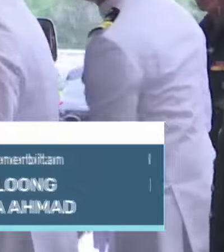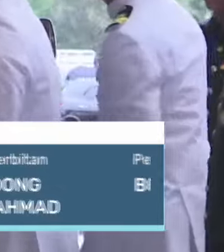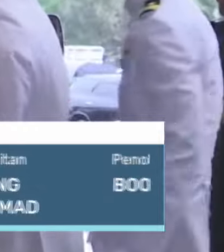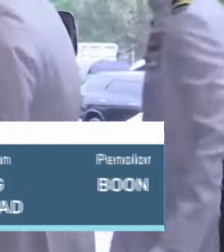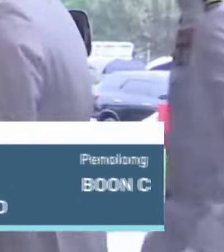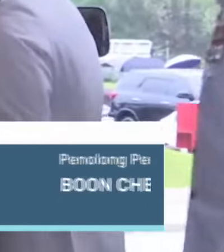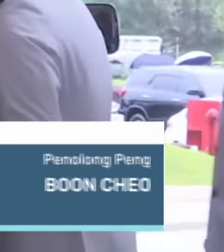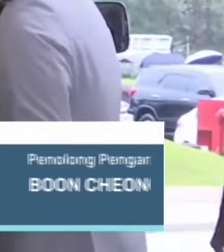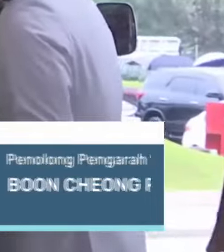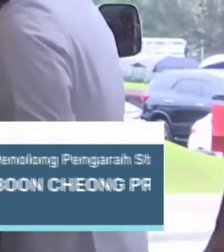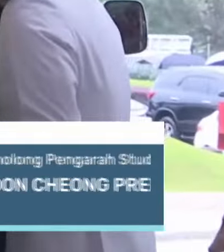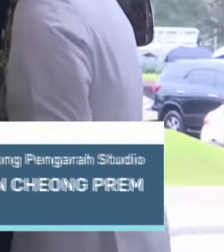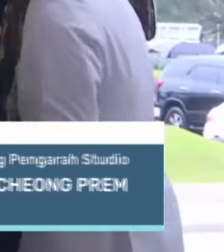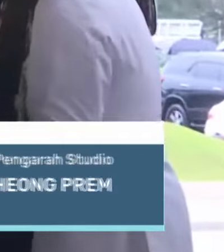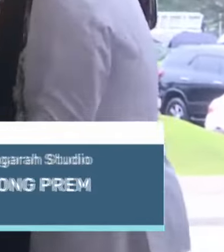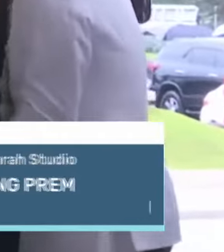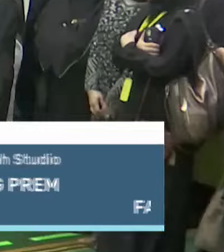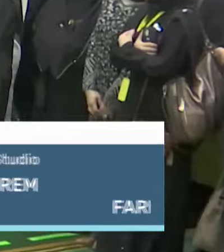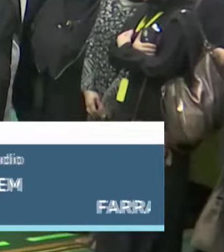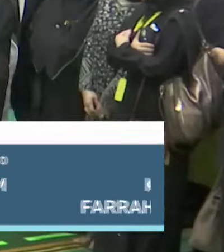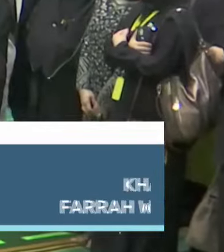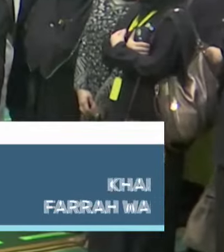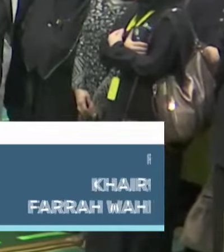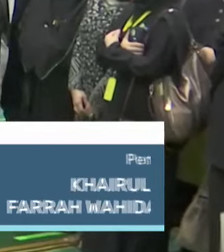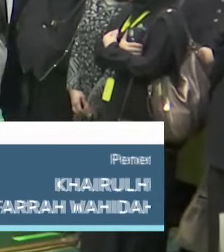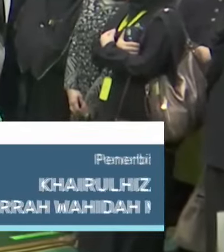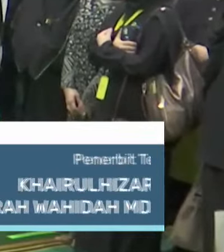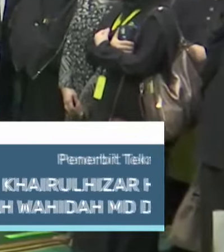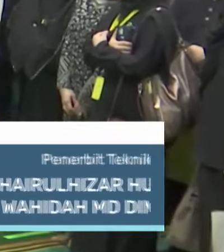المستقيم صراط الذين